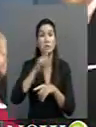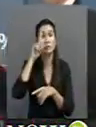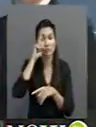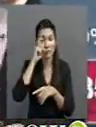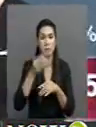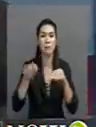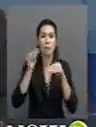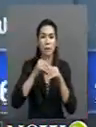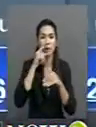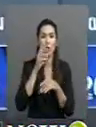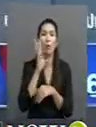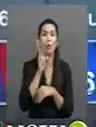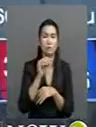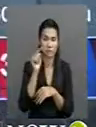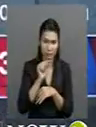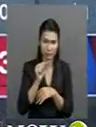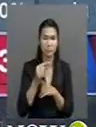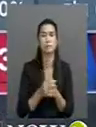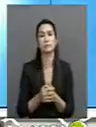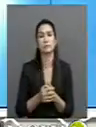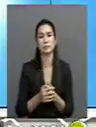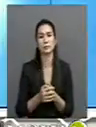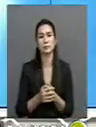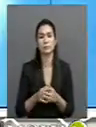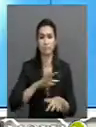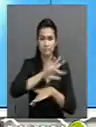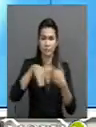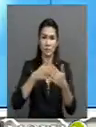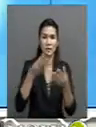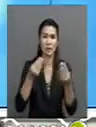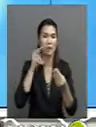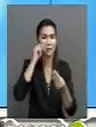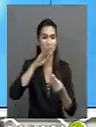จะเพิ่มขึ้นเป็นร้อยละ60ของพื้นที่ครับทั้งหมดเป็นดินน้ำลมฟ้าพยากรณ์เย็นวันนี้ครับ